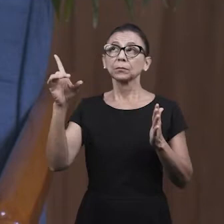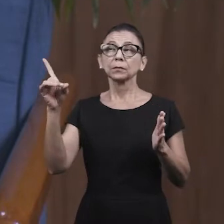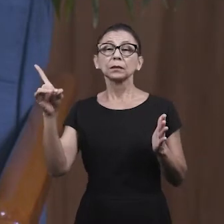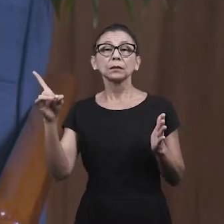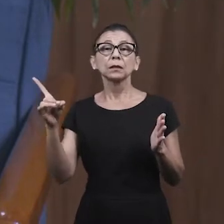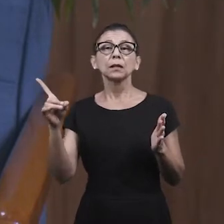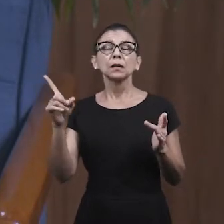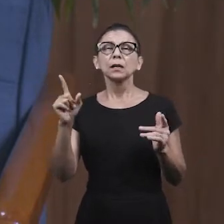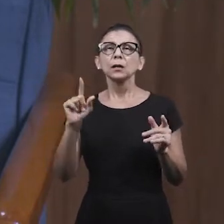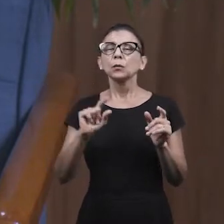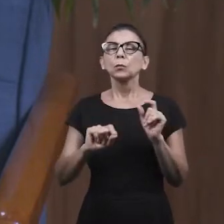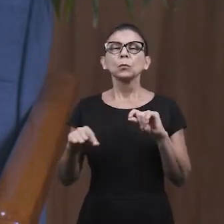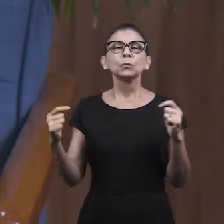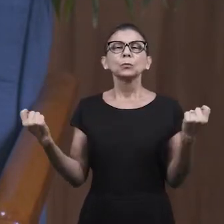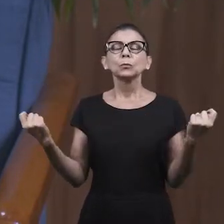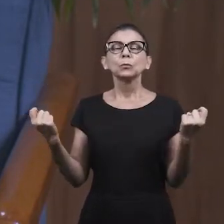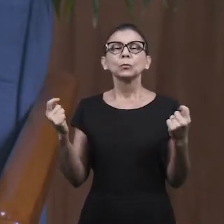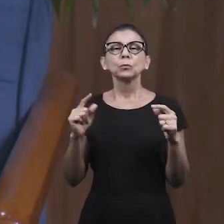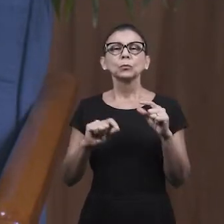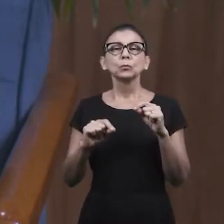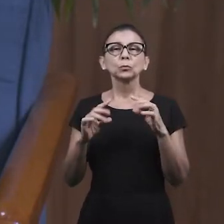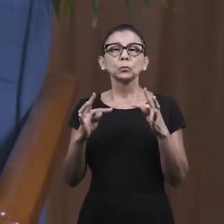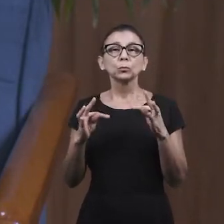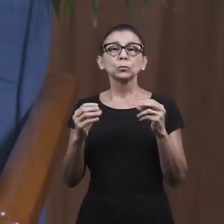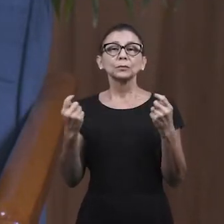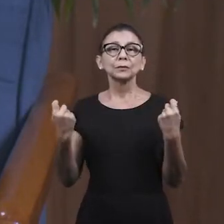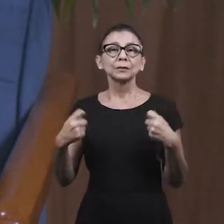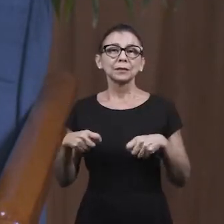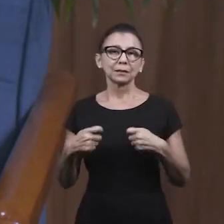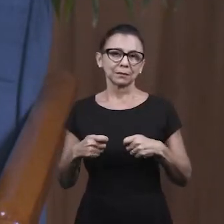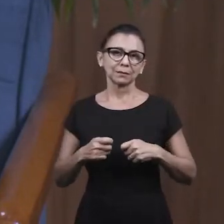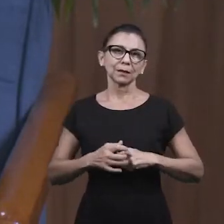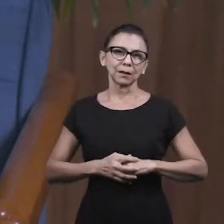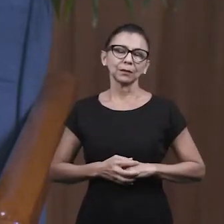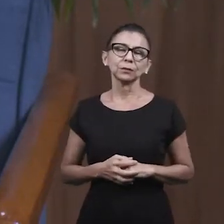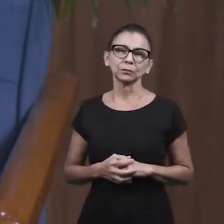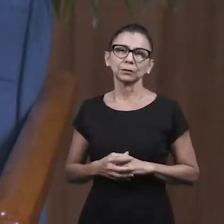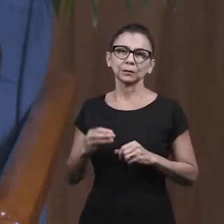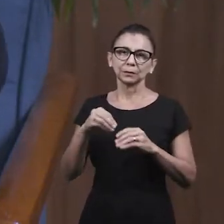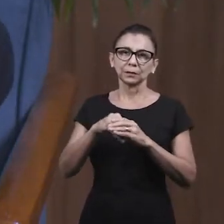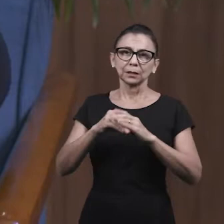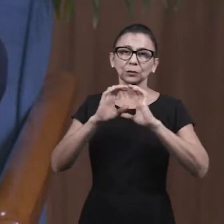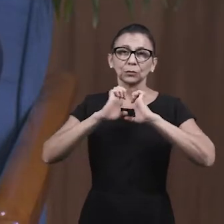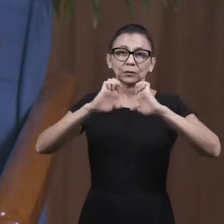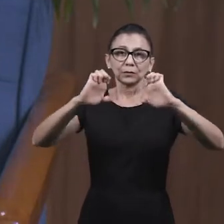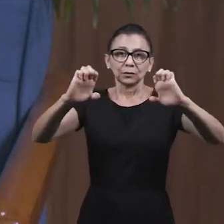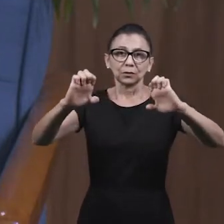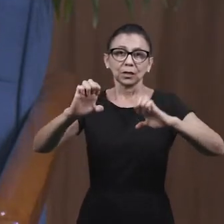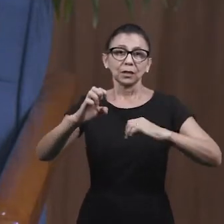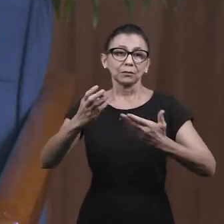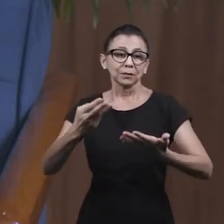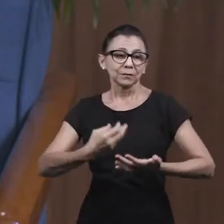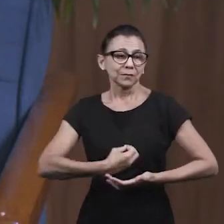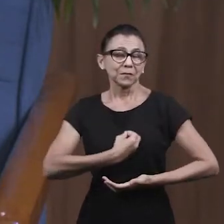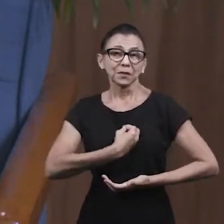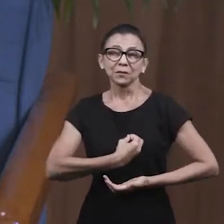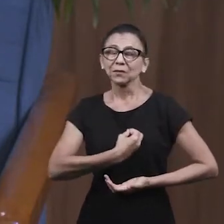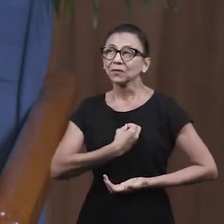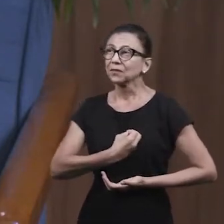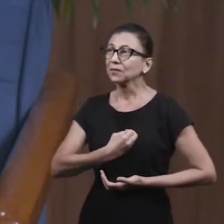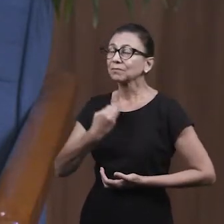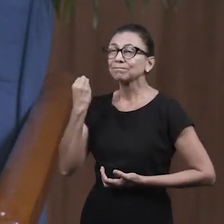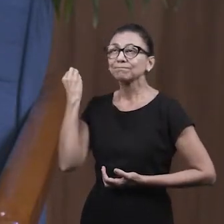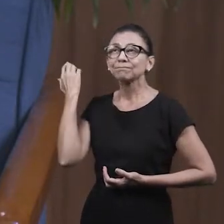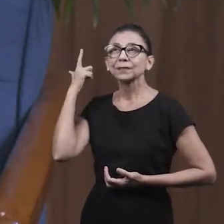du salut, le mystère de la parole, le mystère du projet de Dieu, ce qui est nécessaire, nous avons